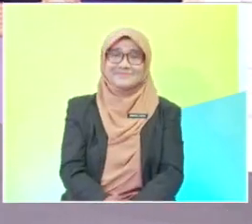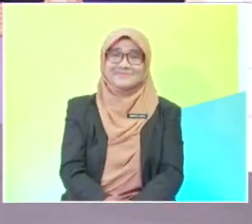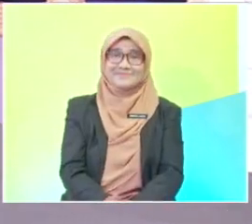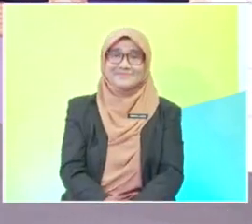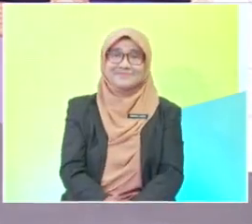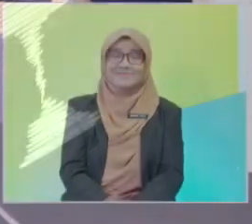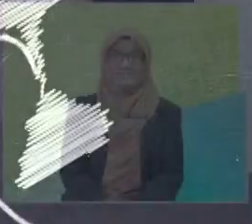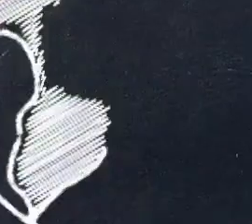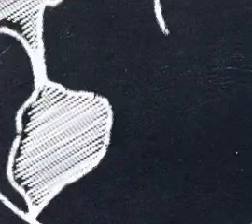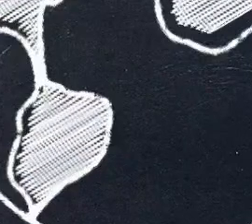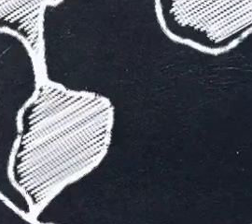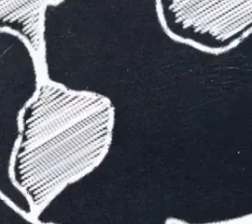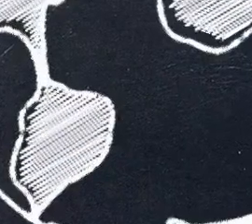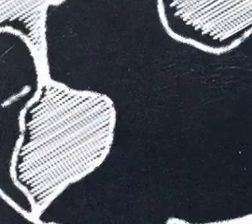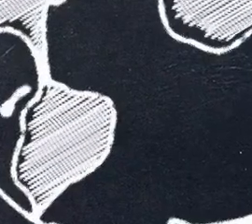KPM.